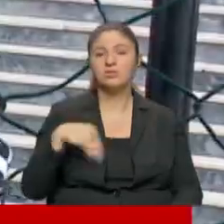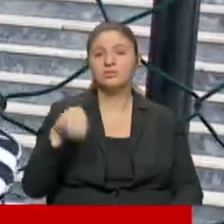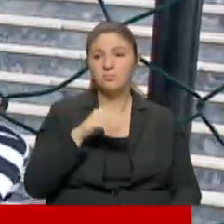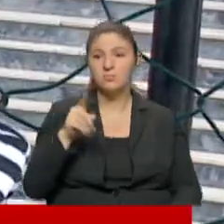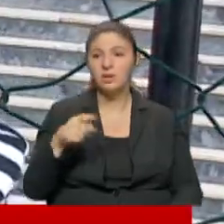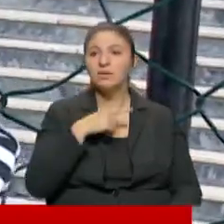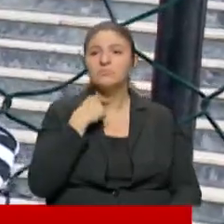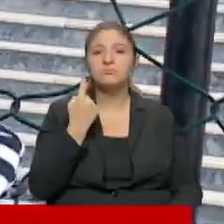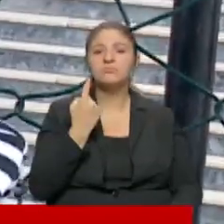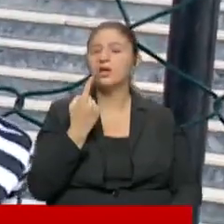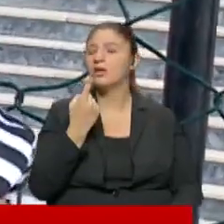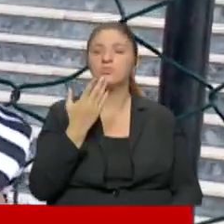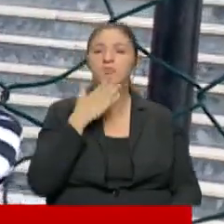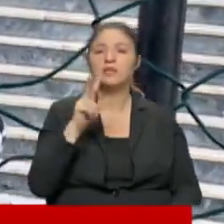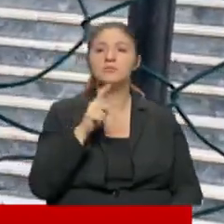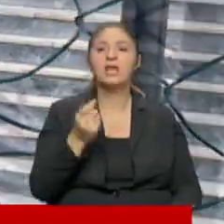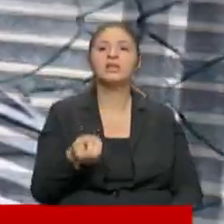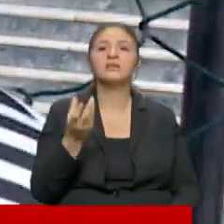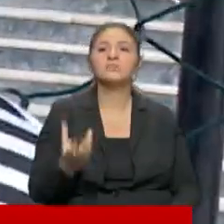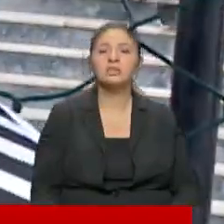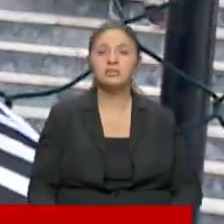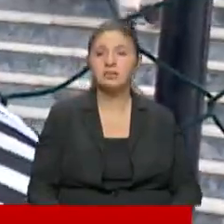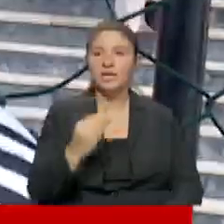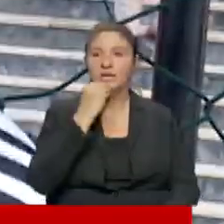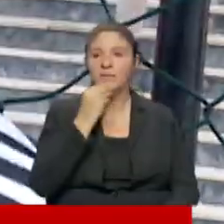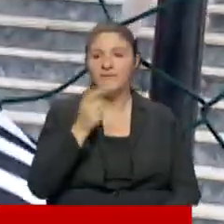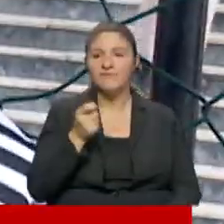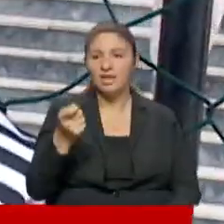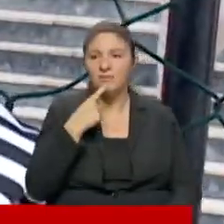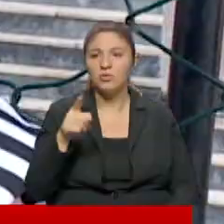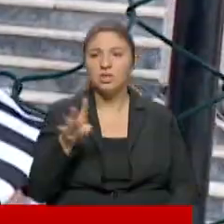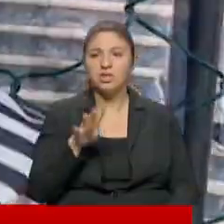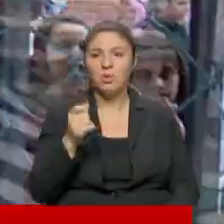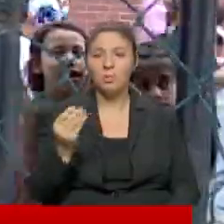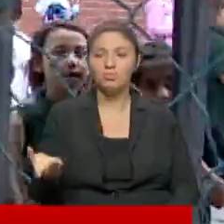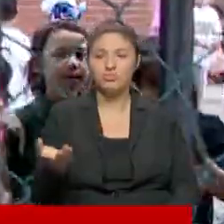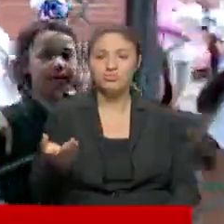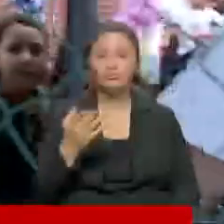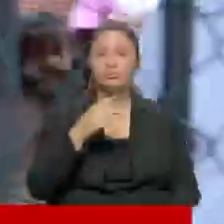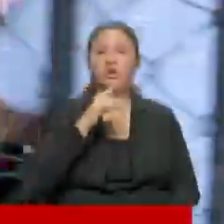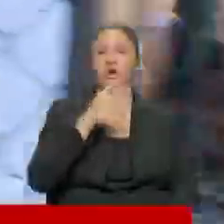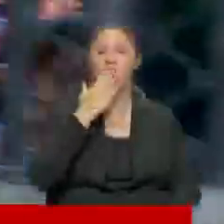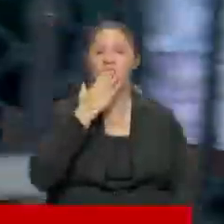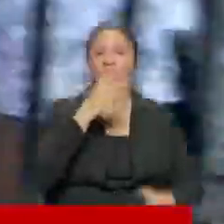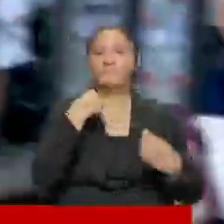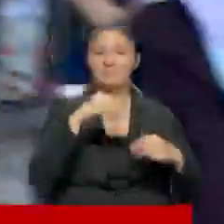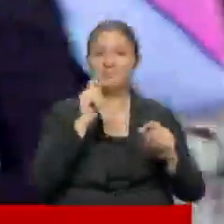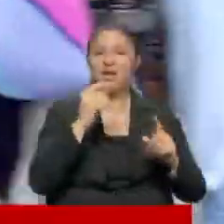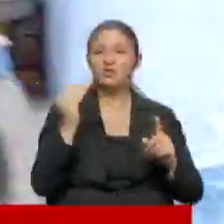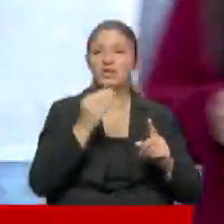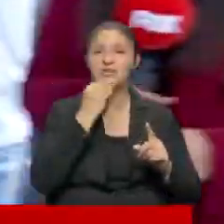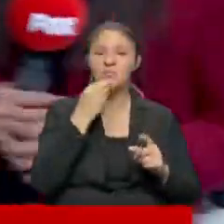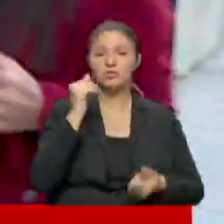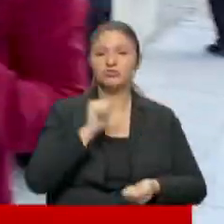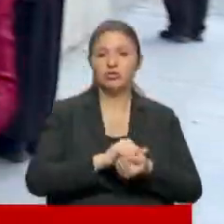zamlı. İmkanı yok, 20 lira asla yetmez. Yemeğe vereyim dedim, o da 40 lira olmuş. Okul kantinlerindeki en ucuz fiyatlı